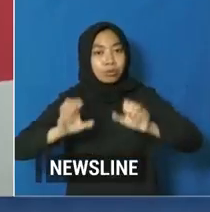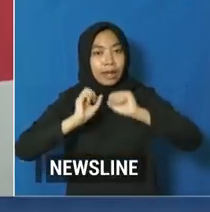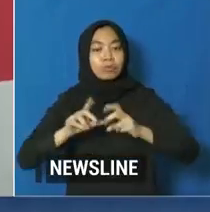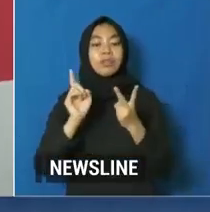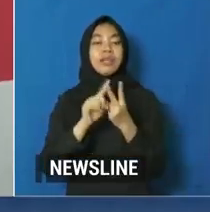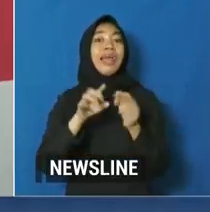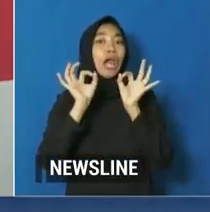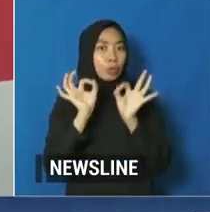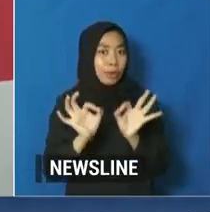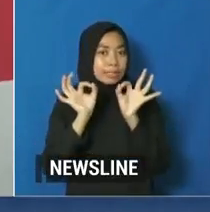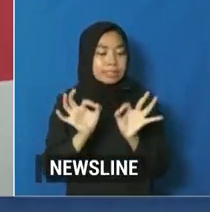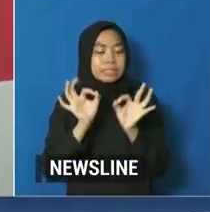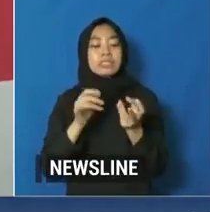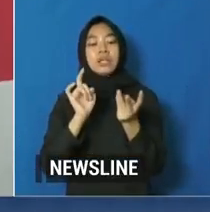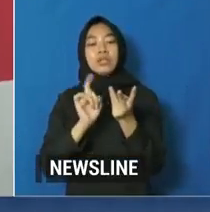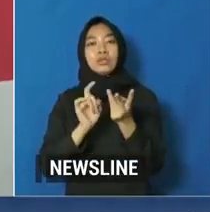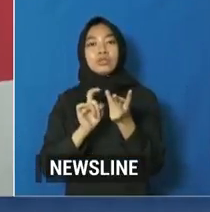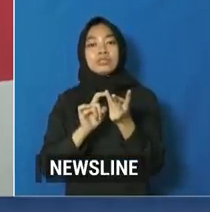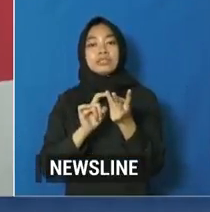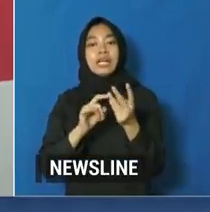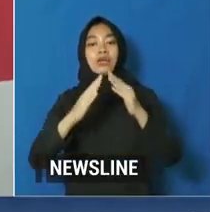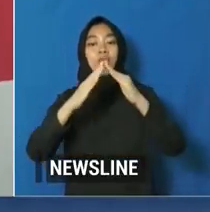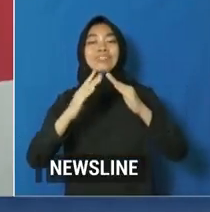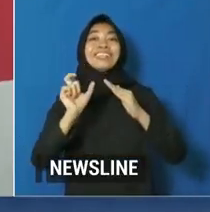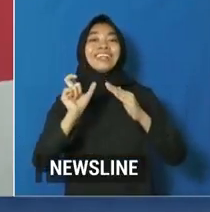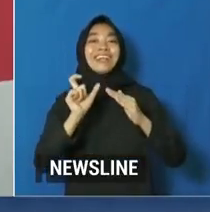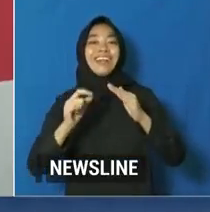tentang bagaimana melaksanakan isolasi diri,